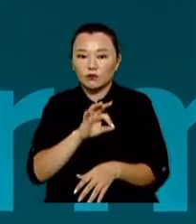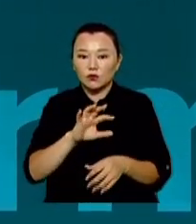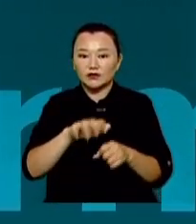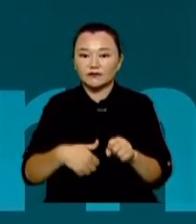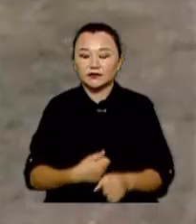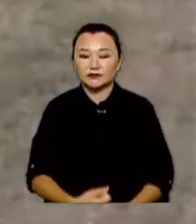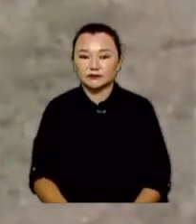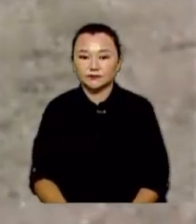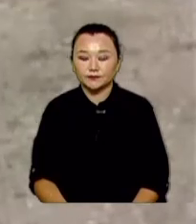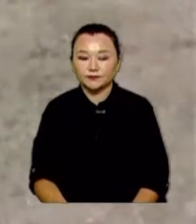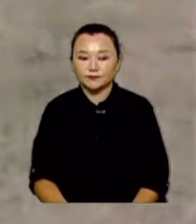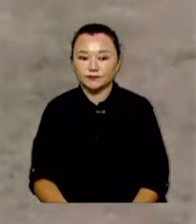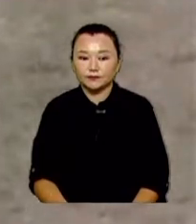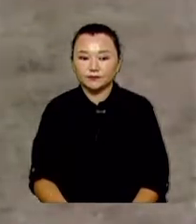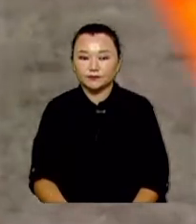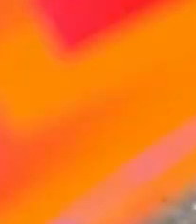ликвидации?